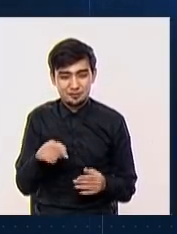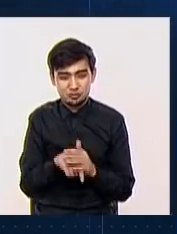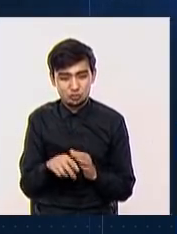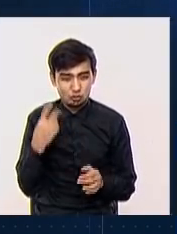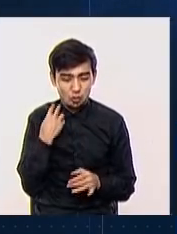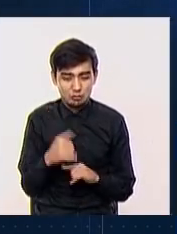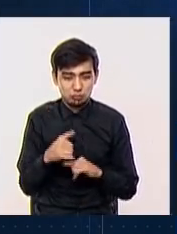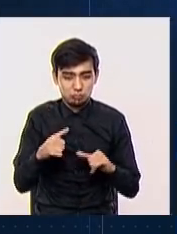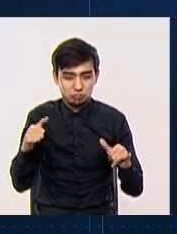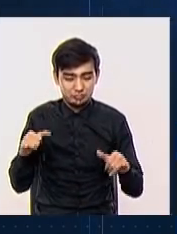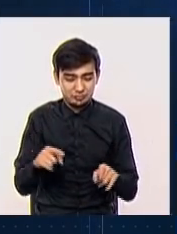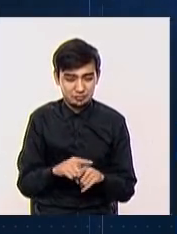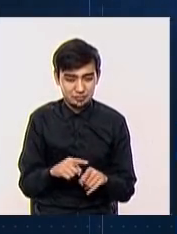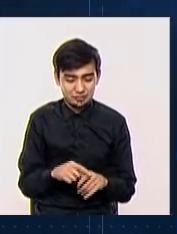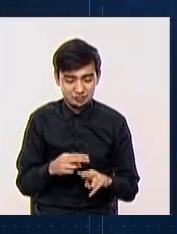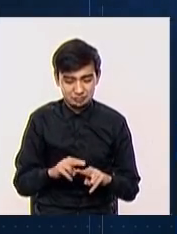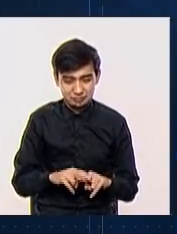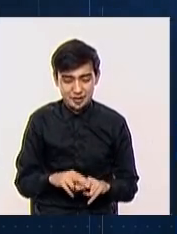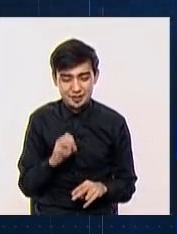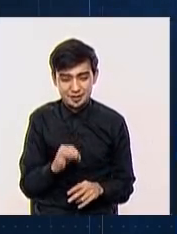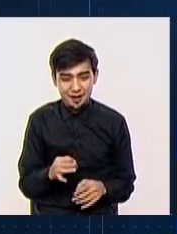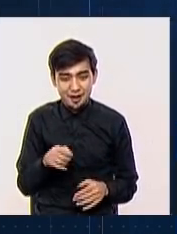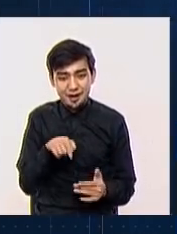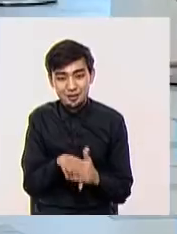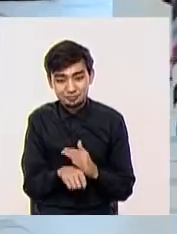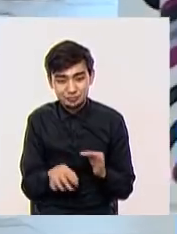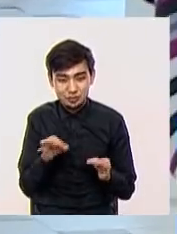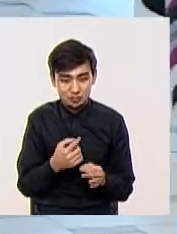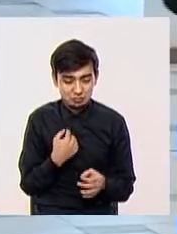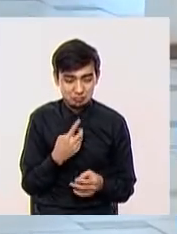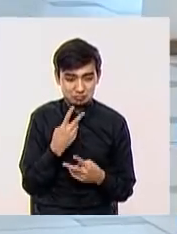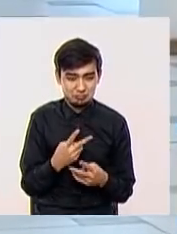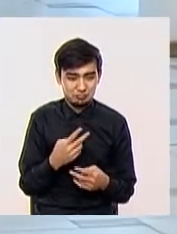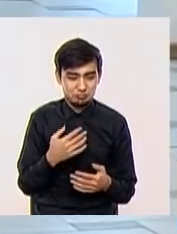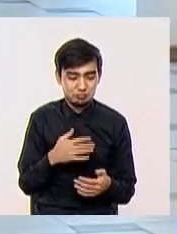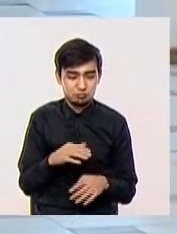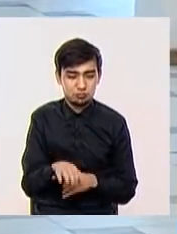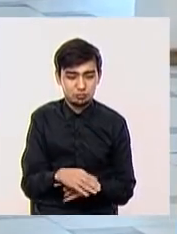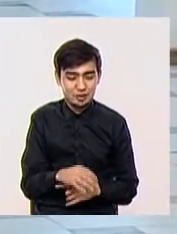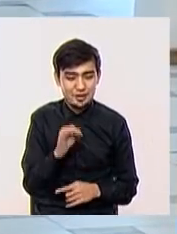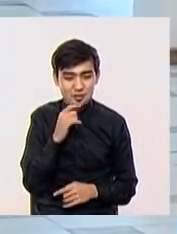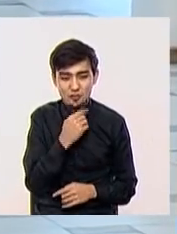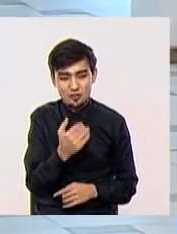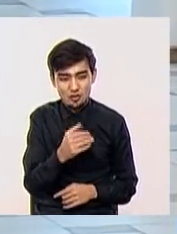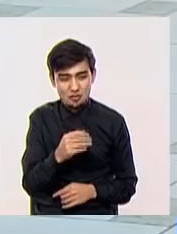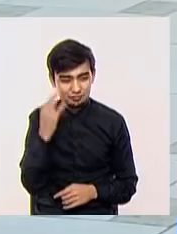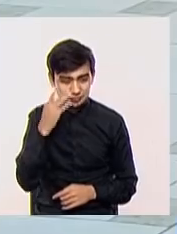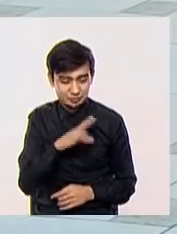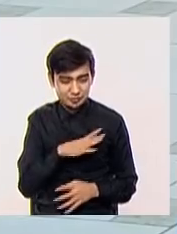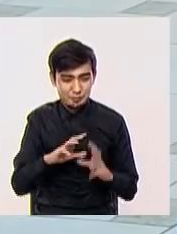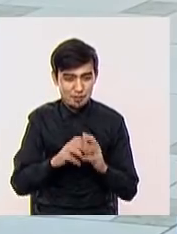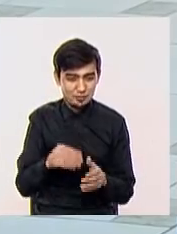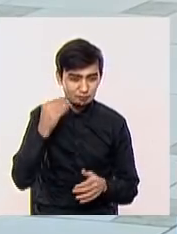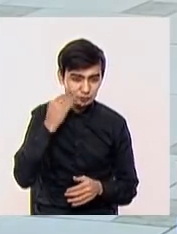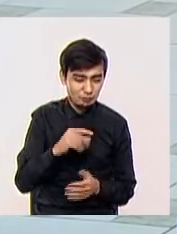долг и так далее. В результате мы имеем то, что имеем. Однако, по мнению экономиста Татьяны Притворовой, в мире нет